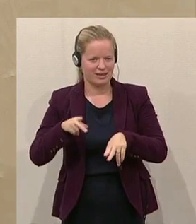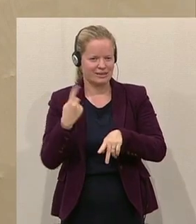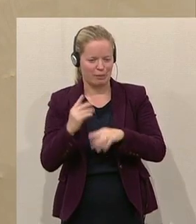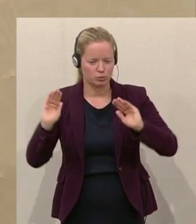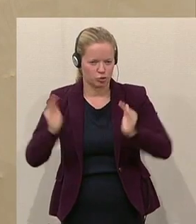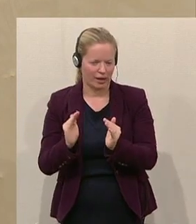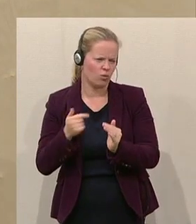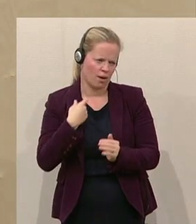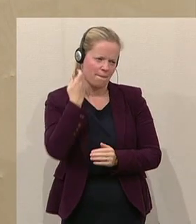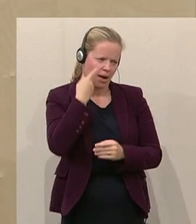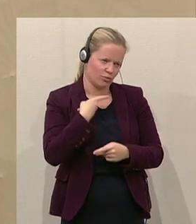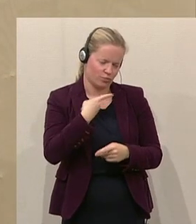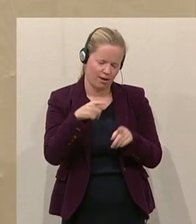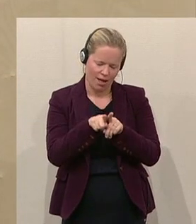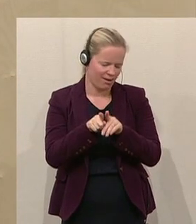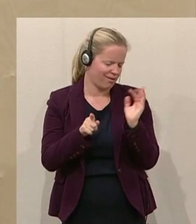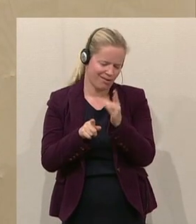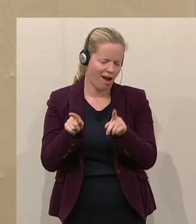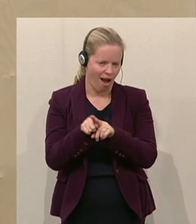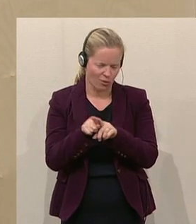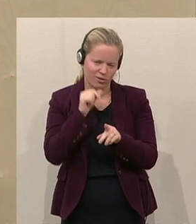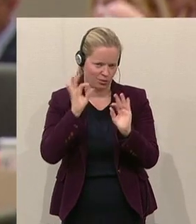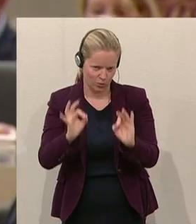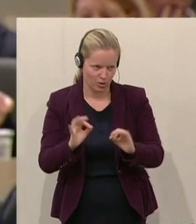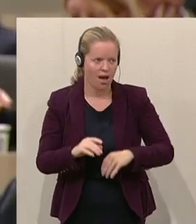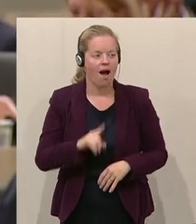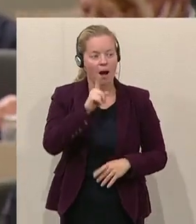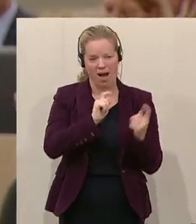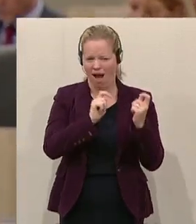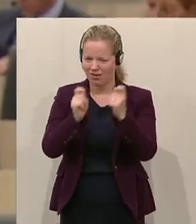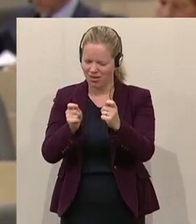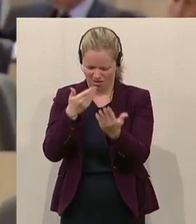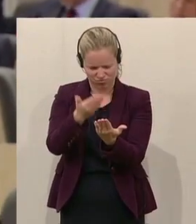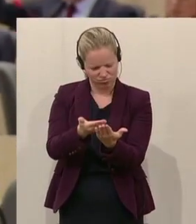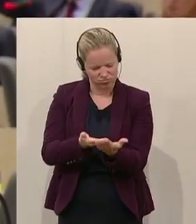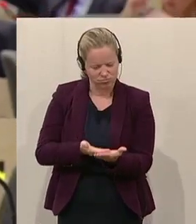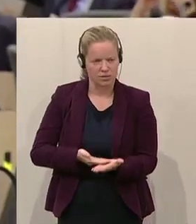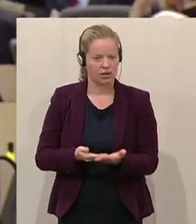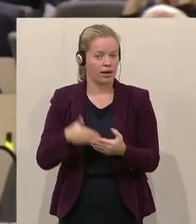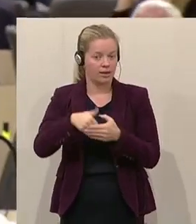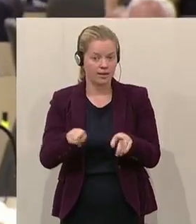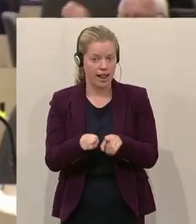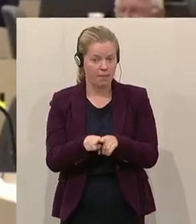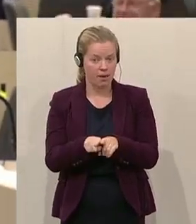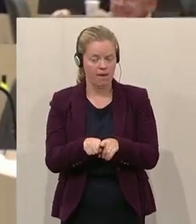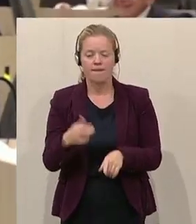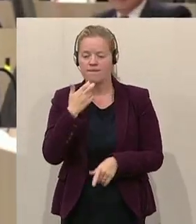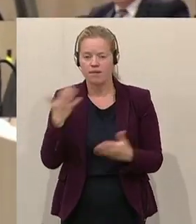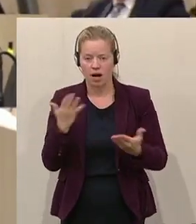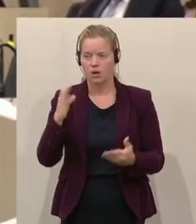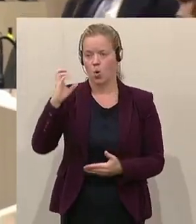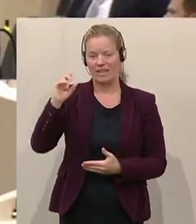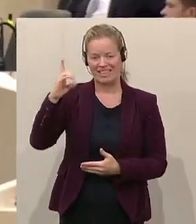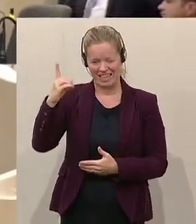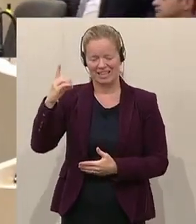diese Kritik, glaube ich, dass das nicht gut wäre. Sie haben aber mit diesem Antrag, mit diesem vorliegenden, ja nichts anderes vor. Sie wollen nämlich im Grunde genommen, dass die OECD